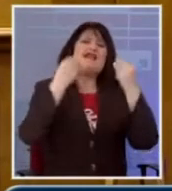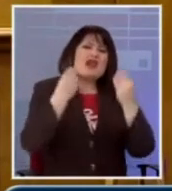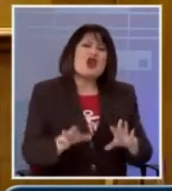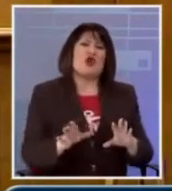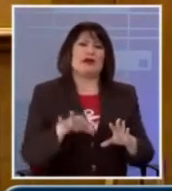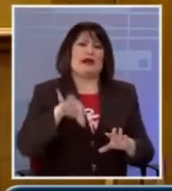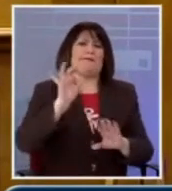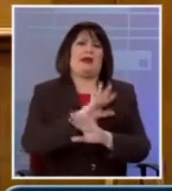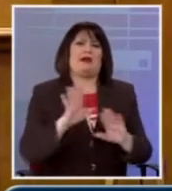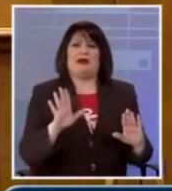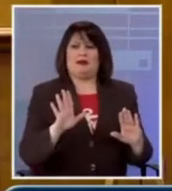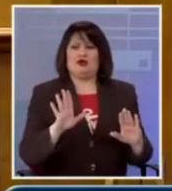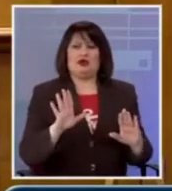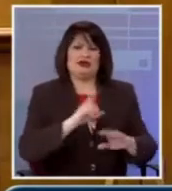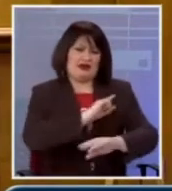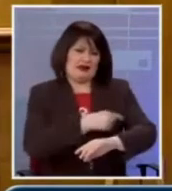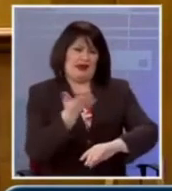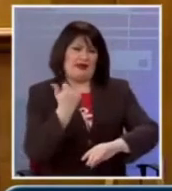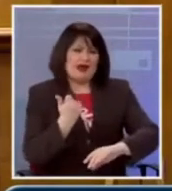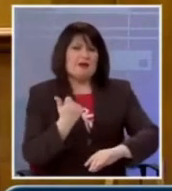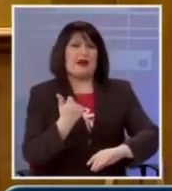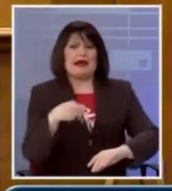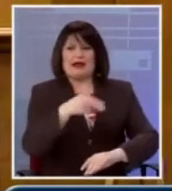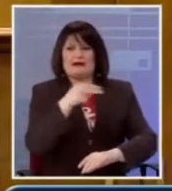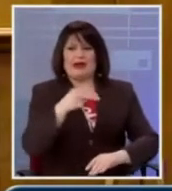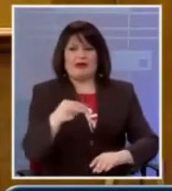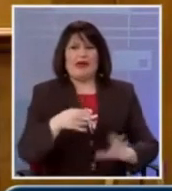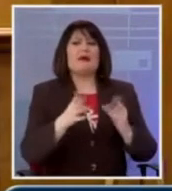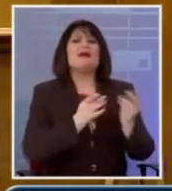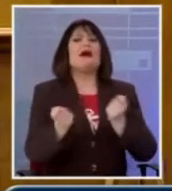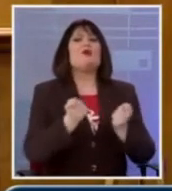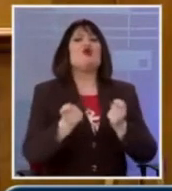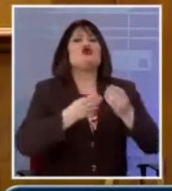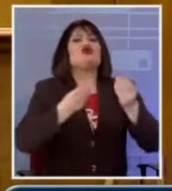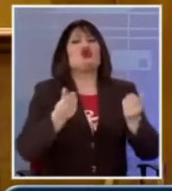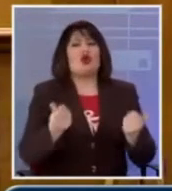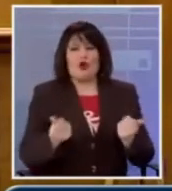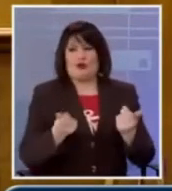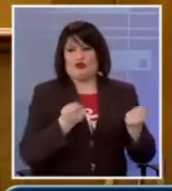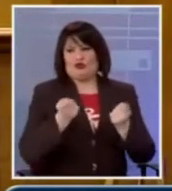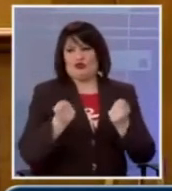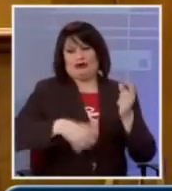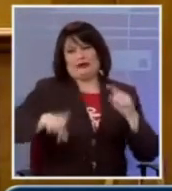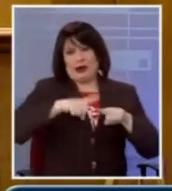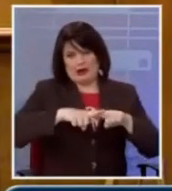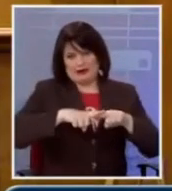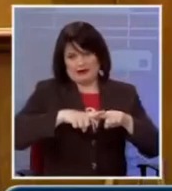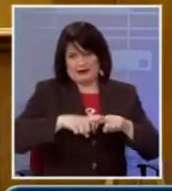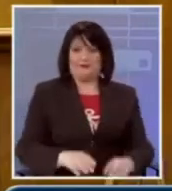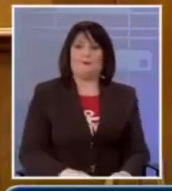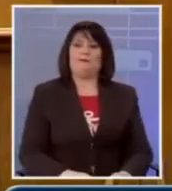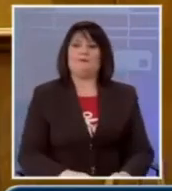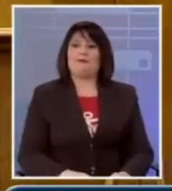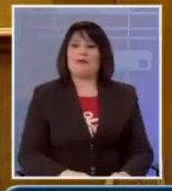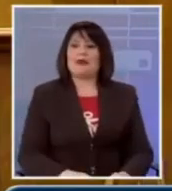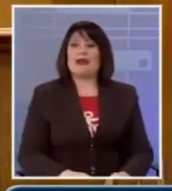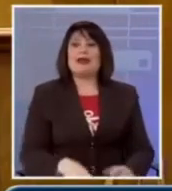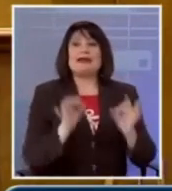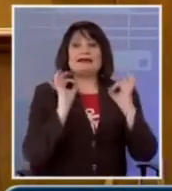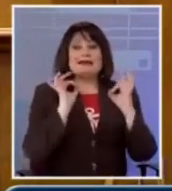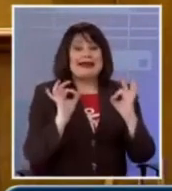περίπτωση ανικανότητας των ζητημάτων στη διαχείριση των ζητημάτων διακυβέρνησης της χώρας. Στοχευμένα επίσης μέτρα